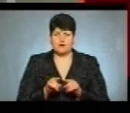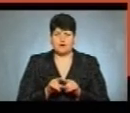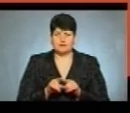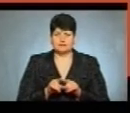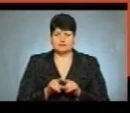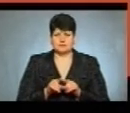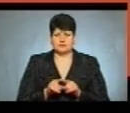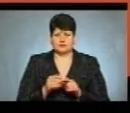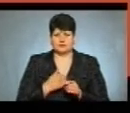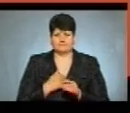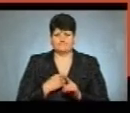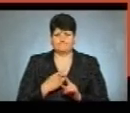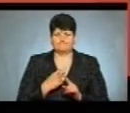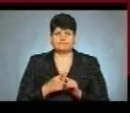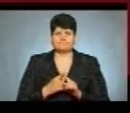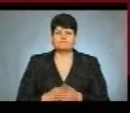нічією.